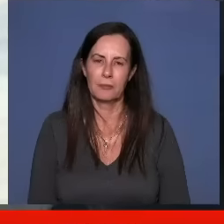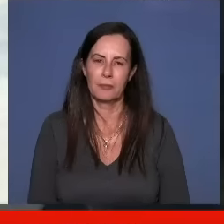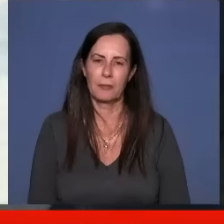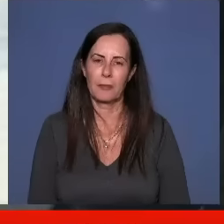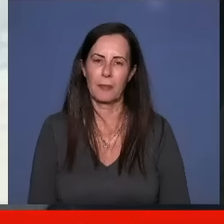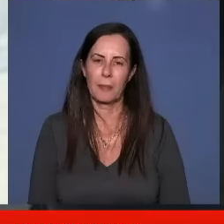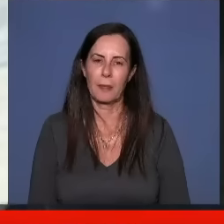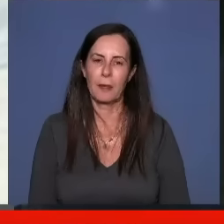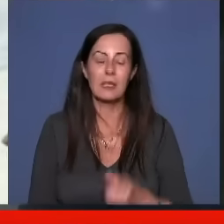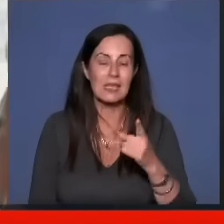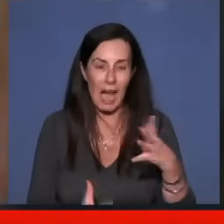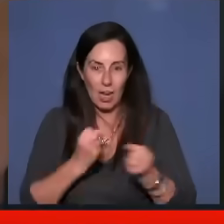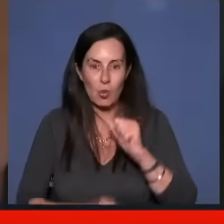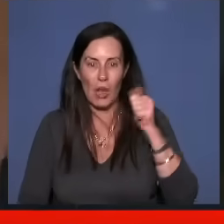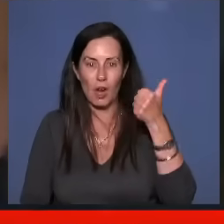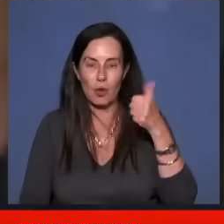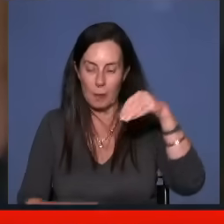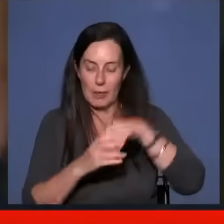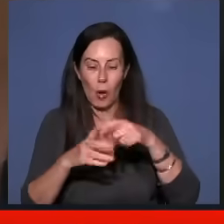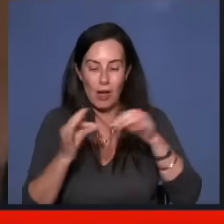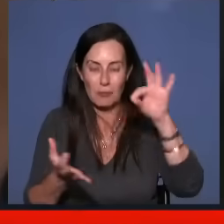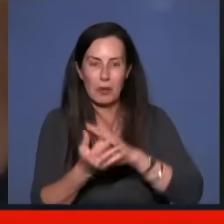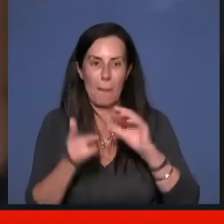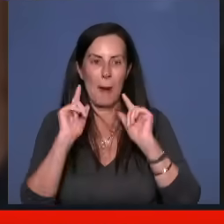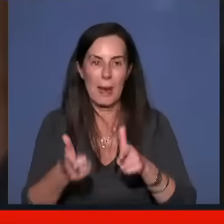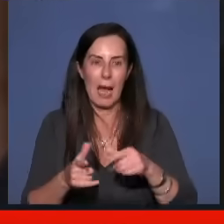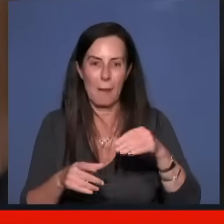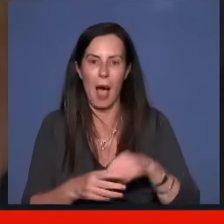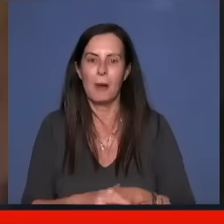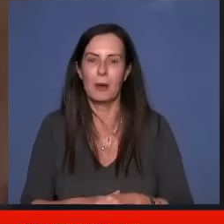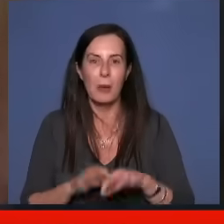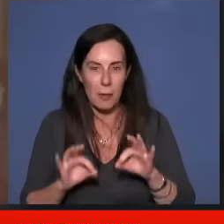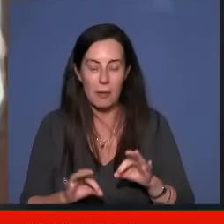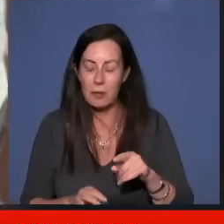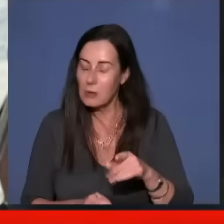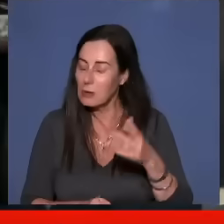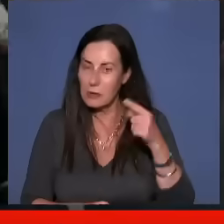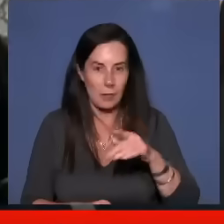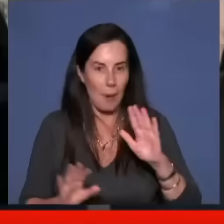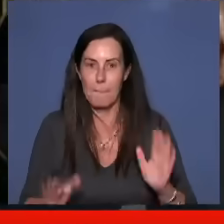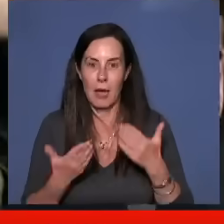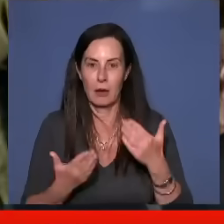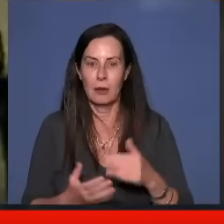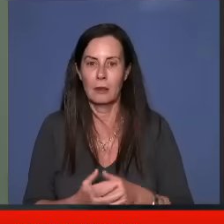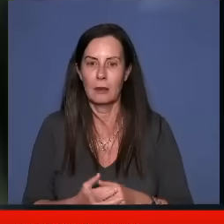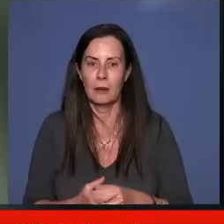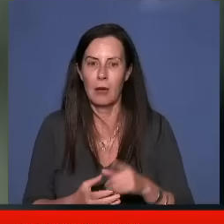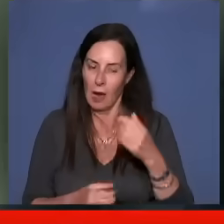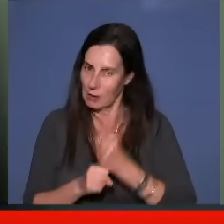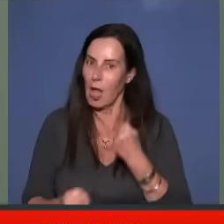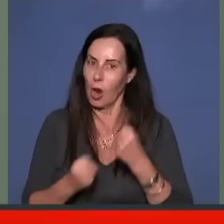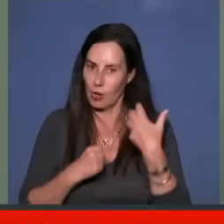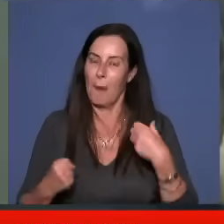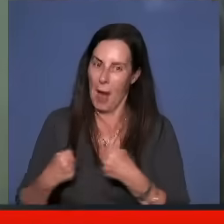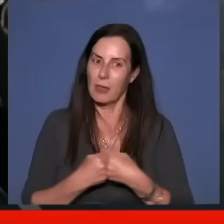פשוט זה היה החילוץ הראשון מתוך הרצועה במלחמה. באמת? וגם יחסית אתגרת אותנו, מה שנקרא, יחסית